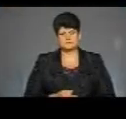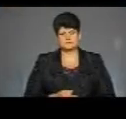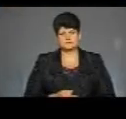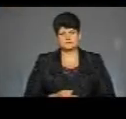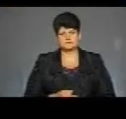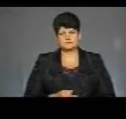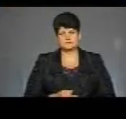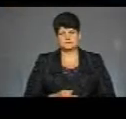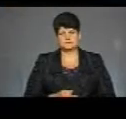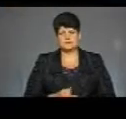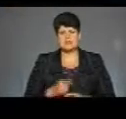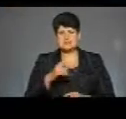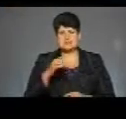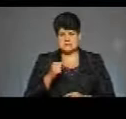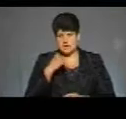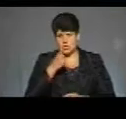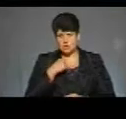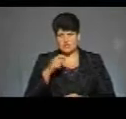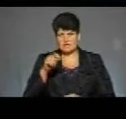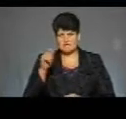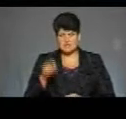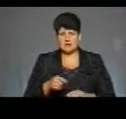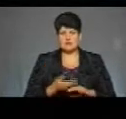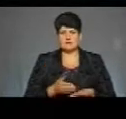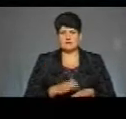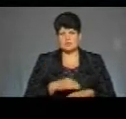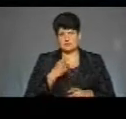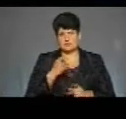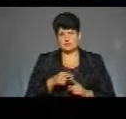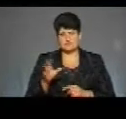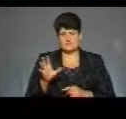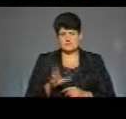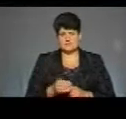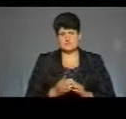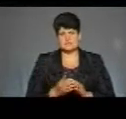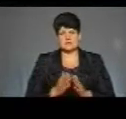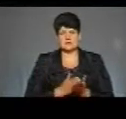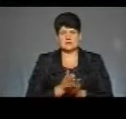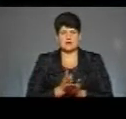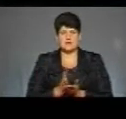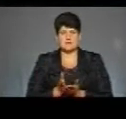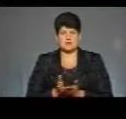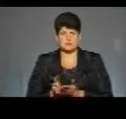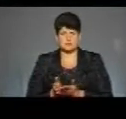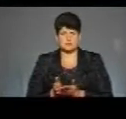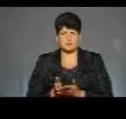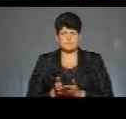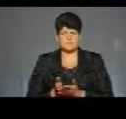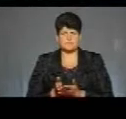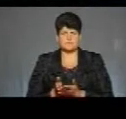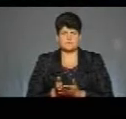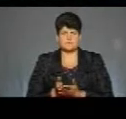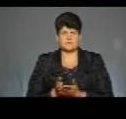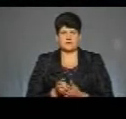За роки війни тяжко відповісти всі напрямки, за винятком Приморського